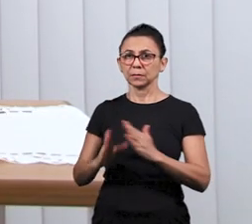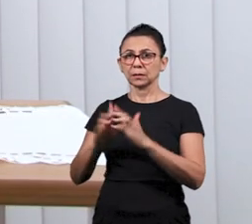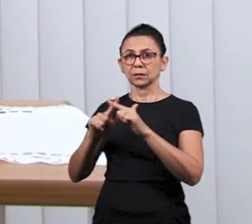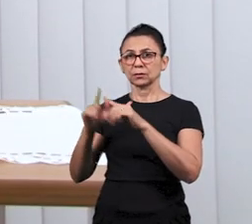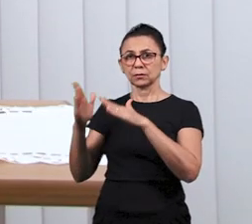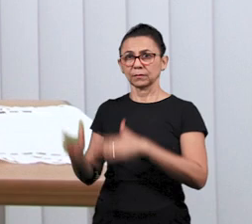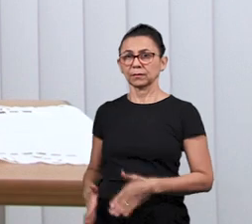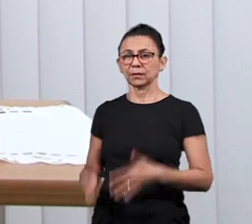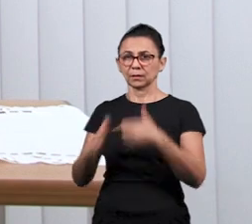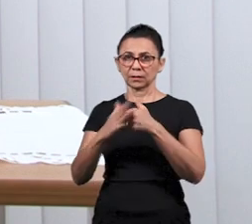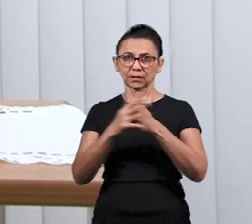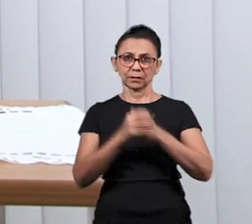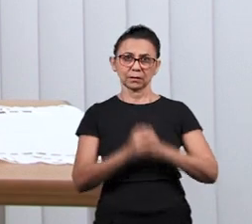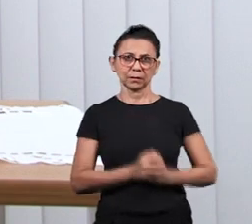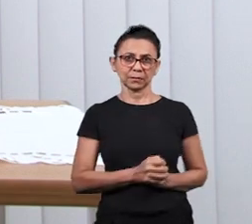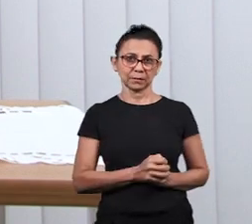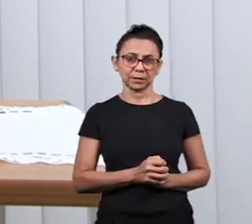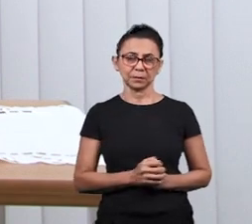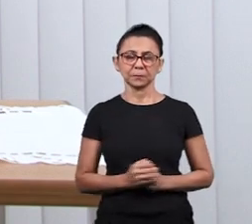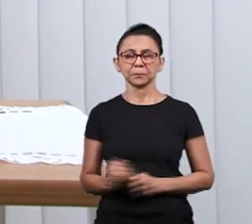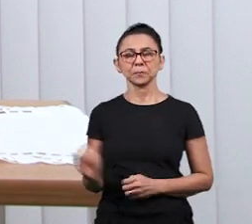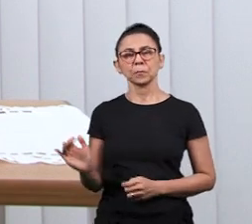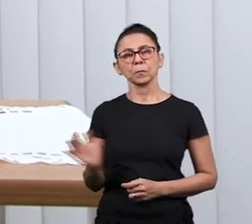Слава Господу, Богу нашему!